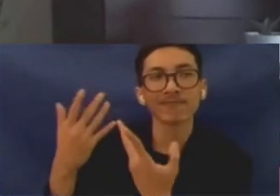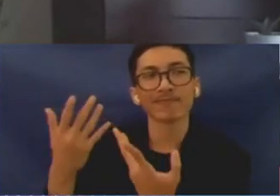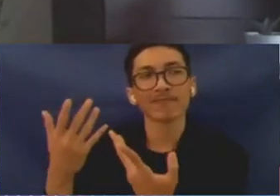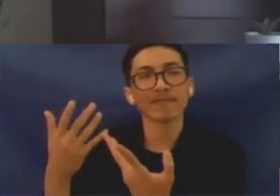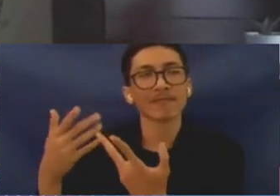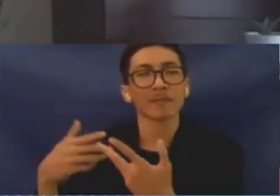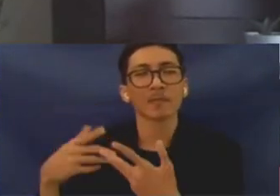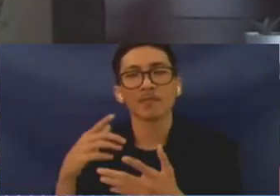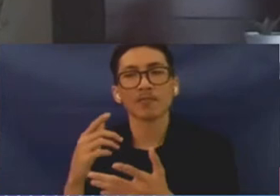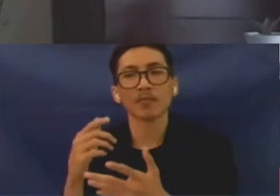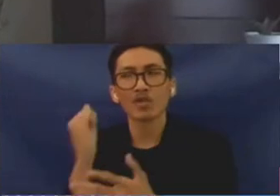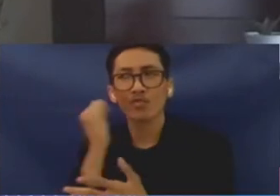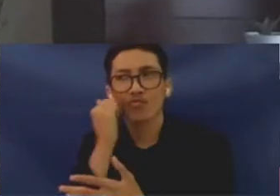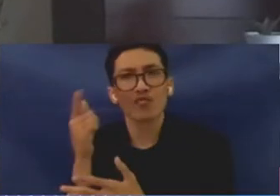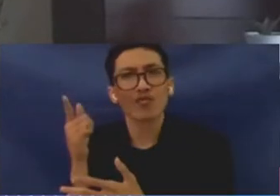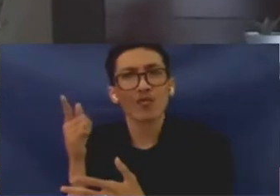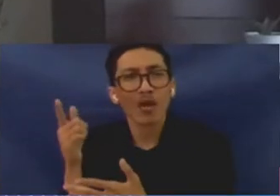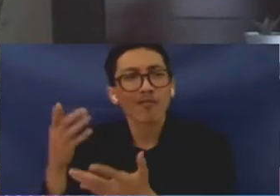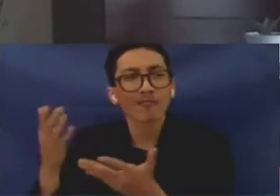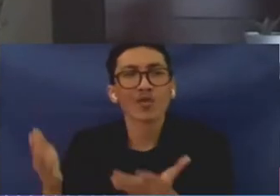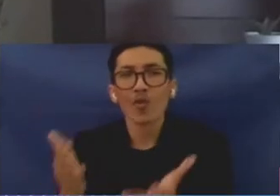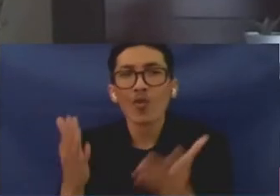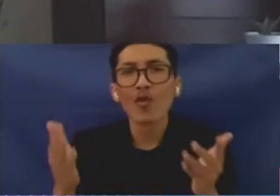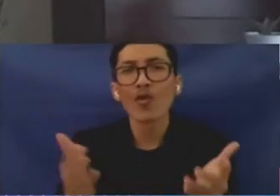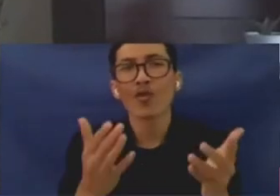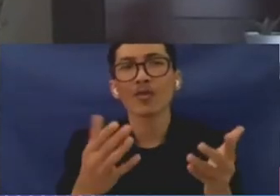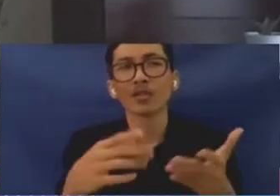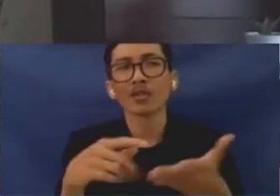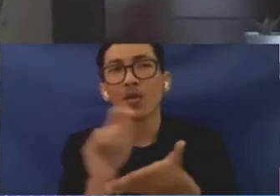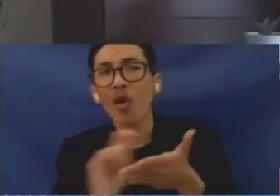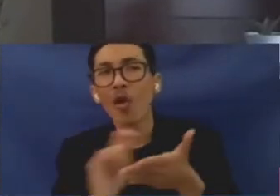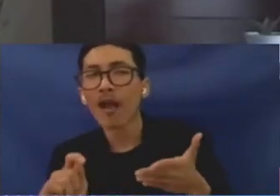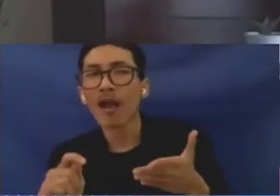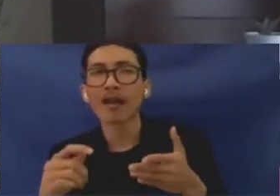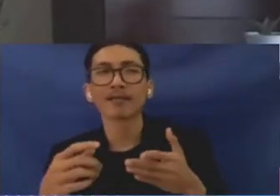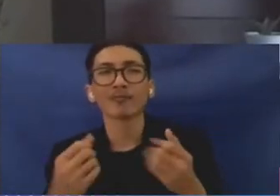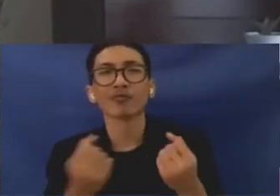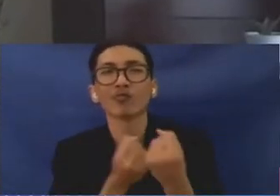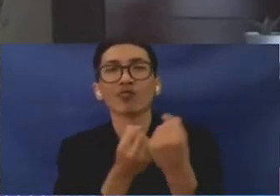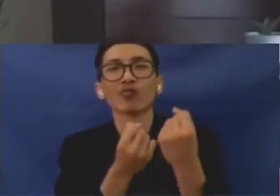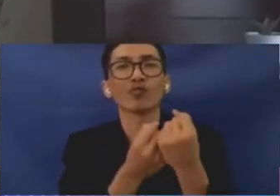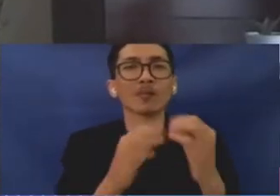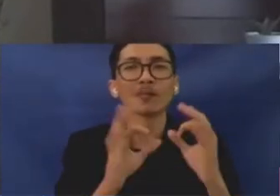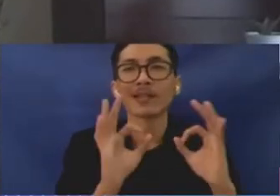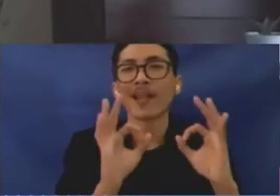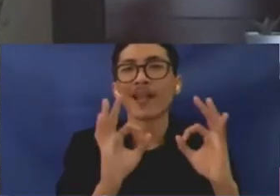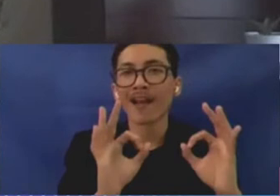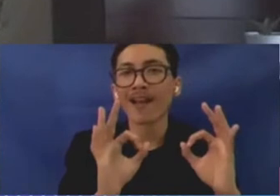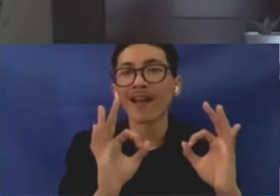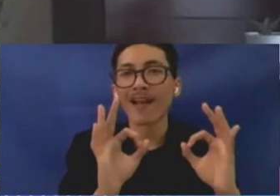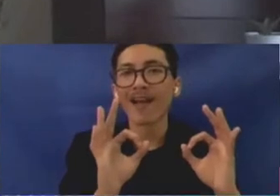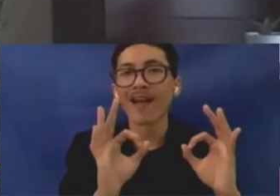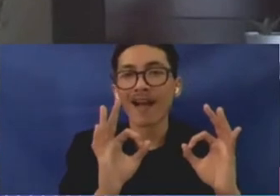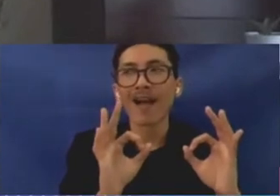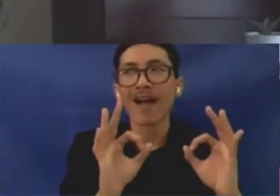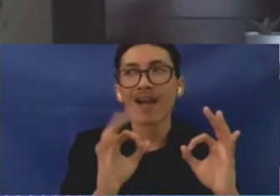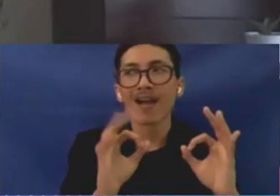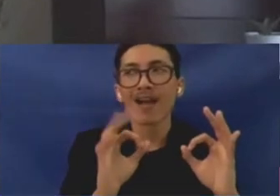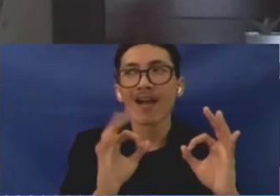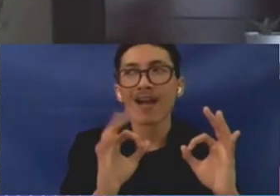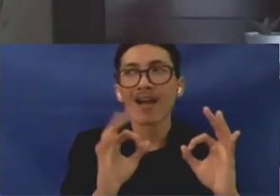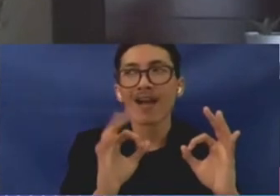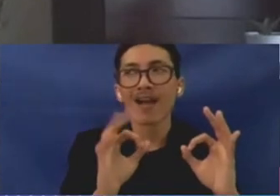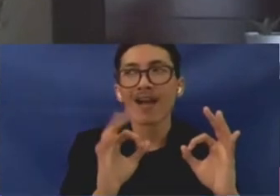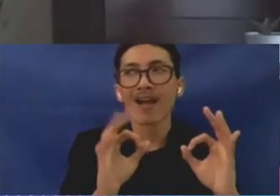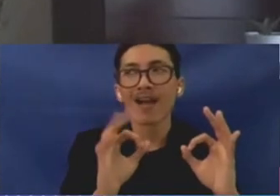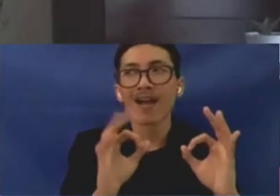sekolah saya, mendukung pendidikan saya. Beliau berunding dengan guru-guru saya